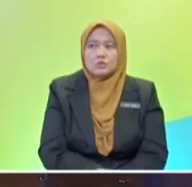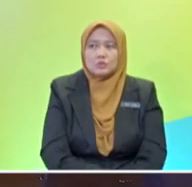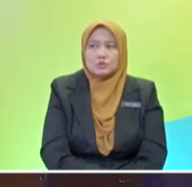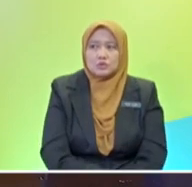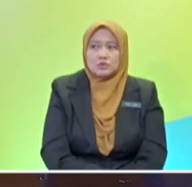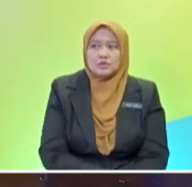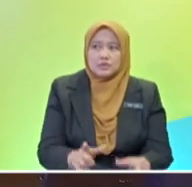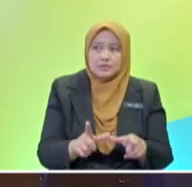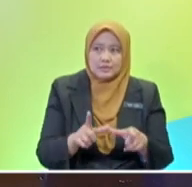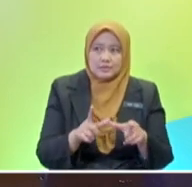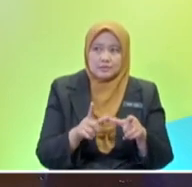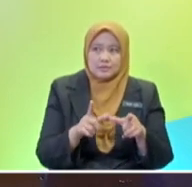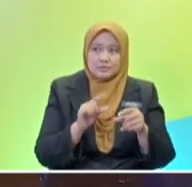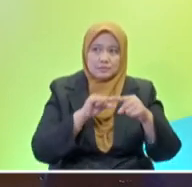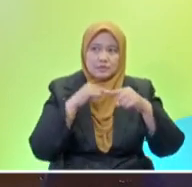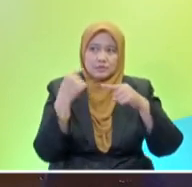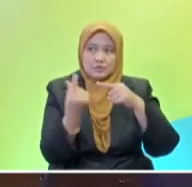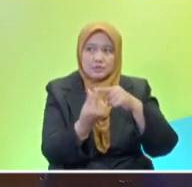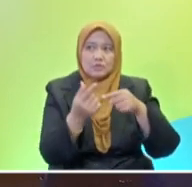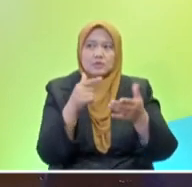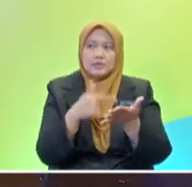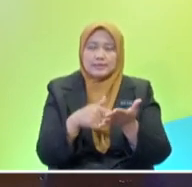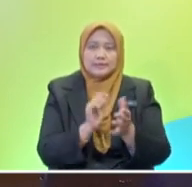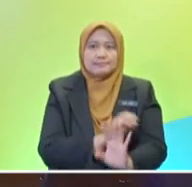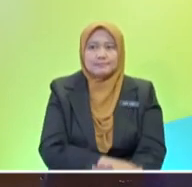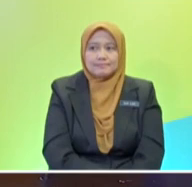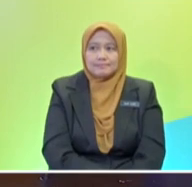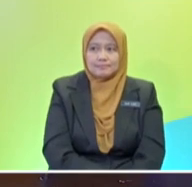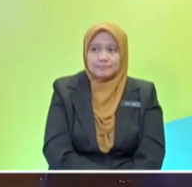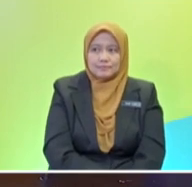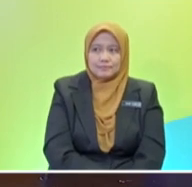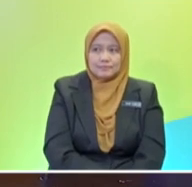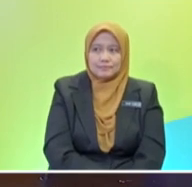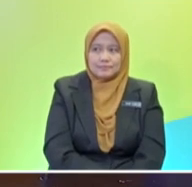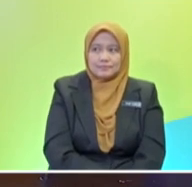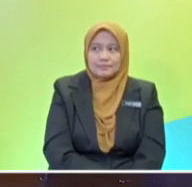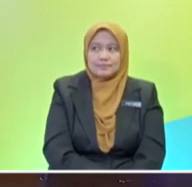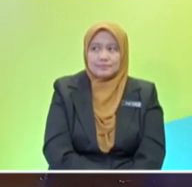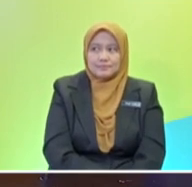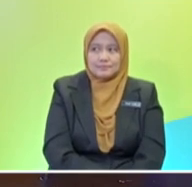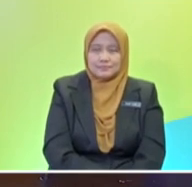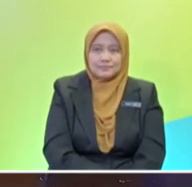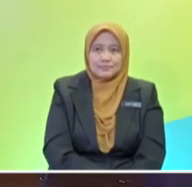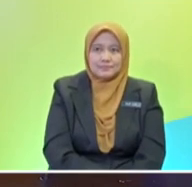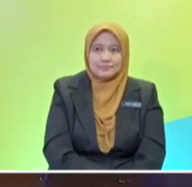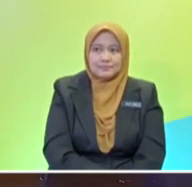sini? Daun bentuk melengkung. Ada tak? Ada tak? Tak ada dah juga kat sini.